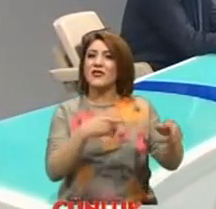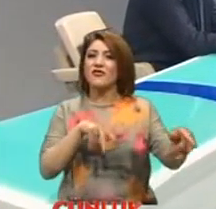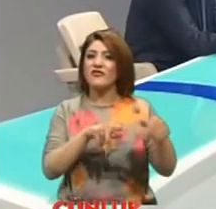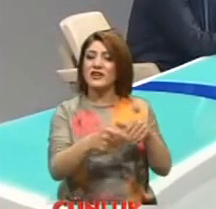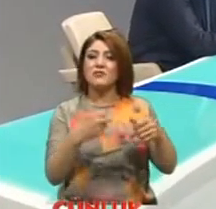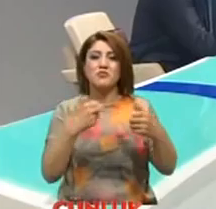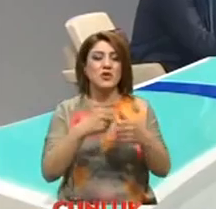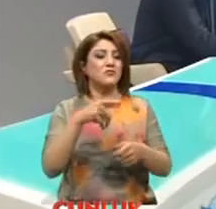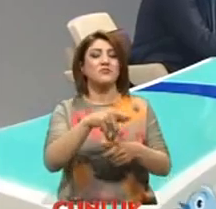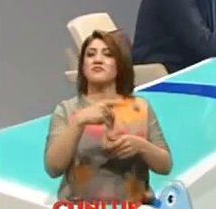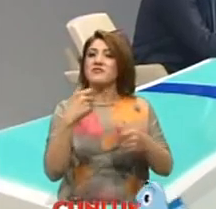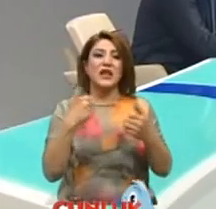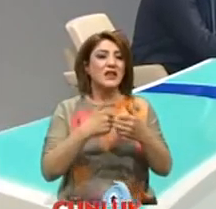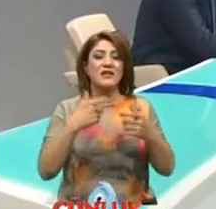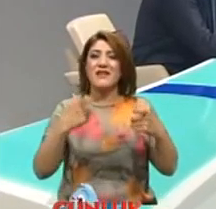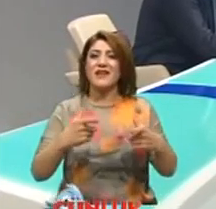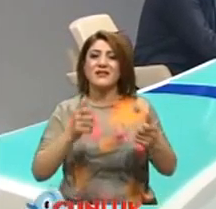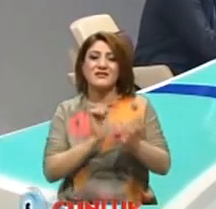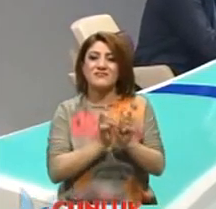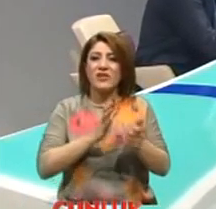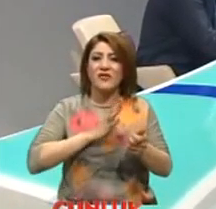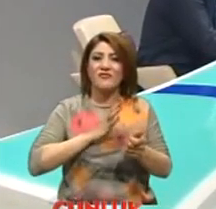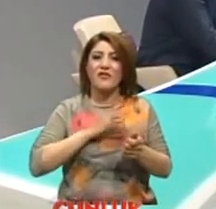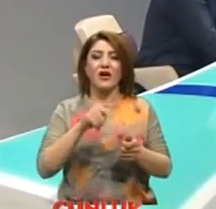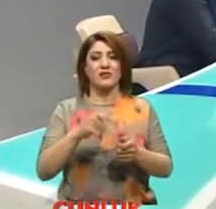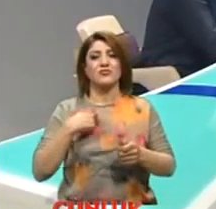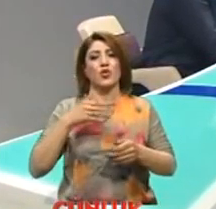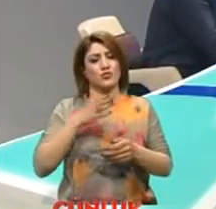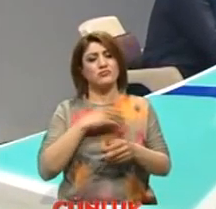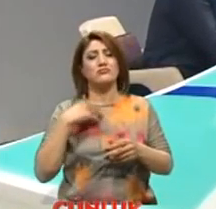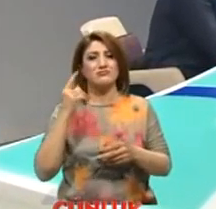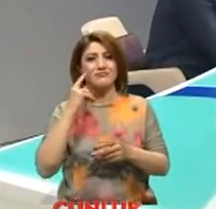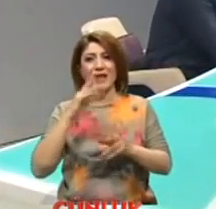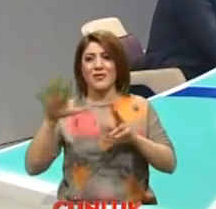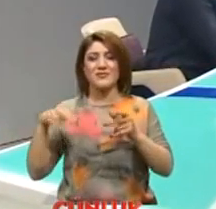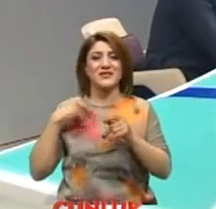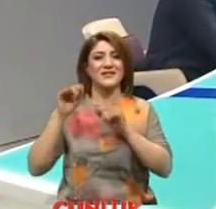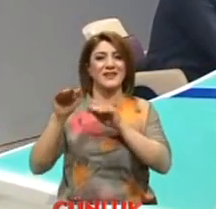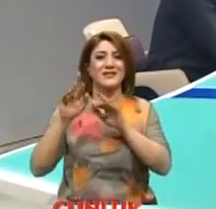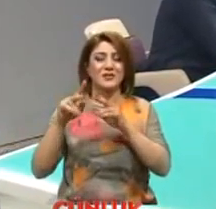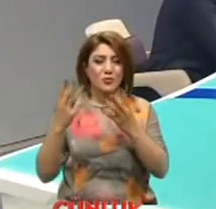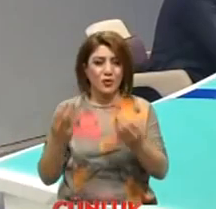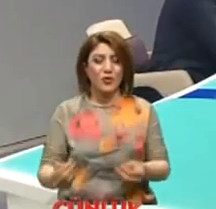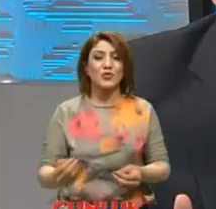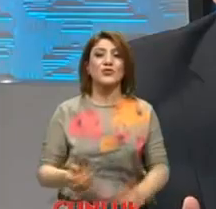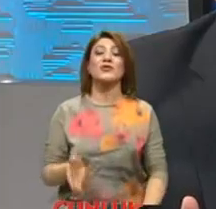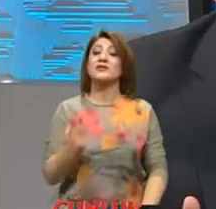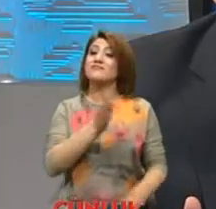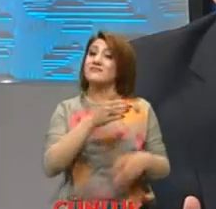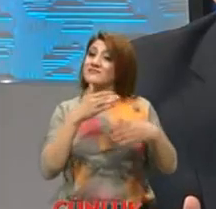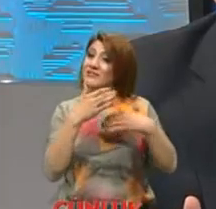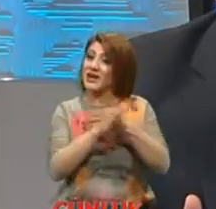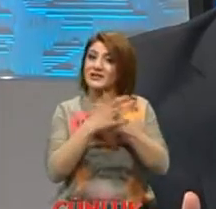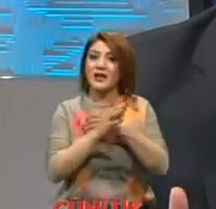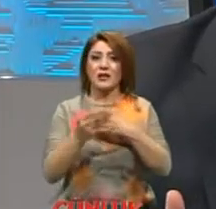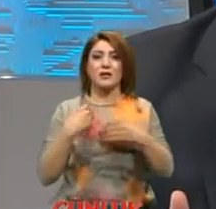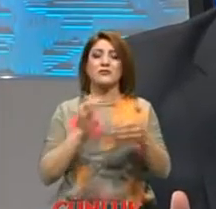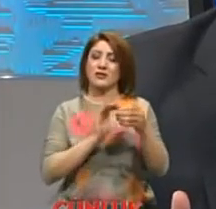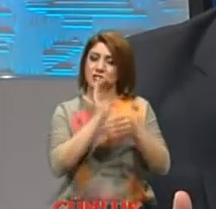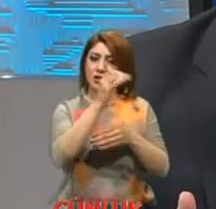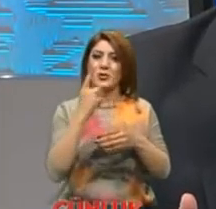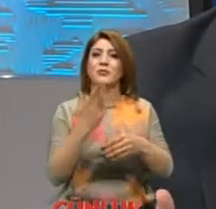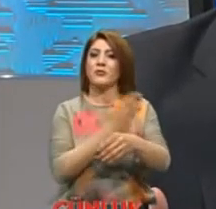oluyor, en çok nerelerde sıkışma var. Bunlarla ilgili mesela gerçekten güzel takdir topladı. Hoşumuza da gitti. Zira Antalya hakikaten yaşanabilir